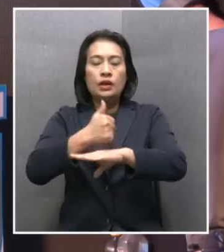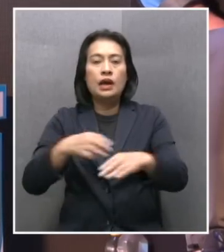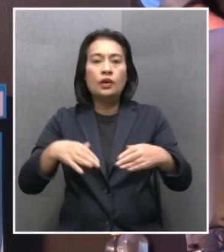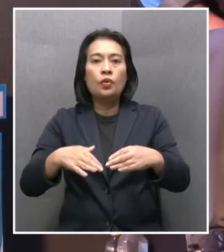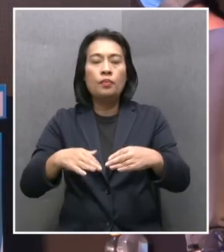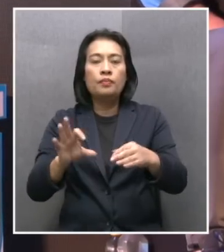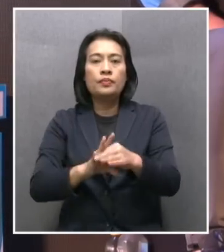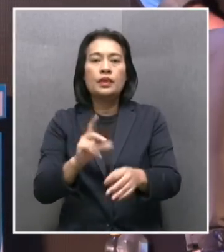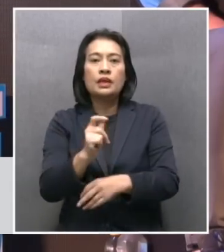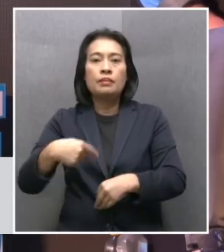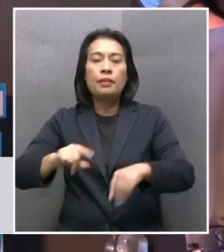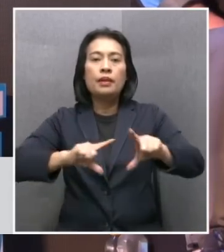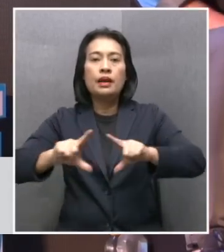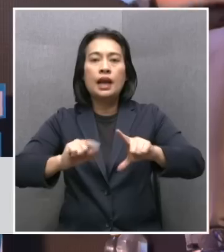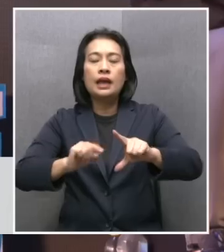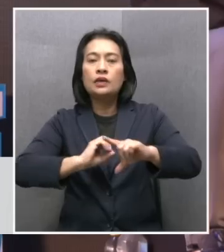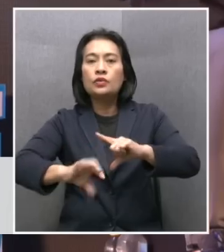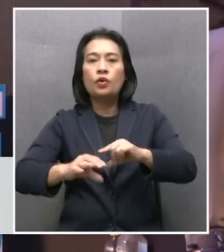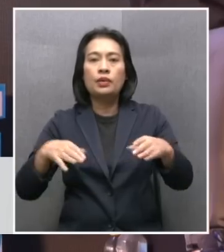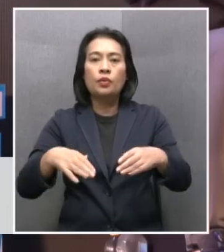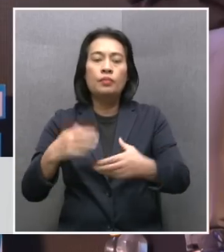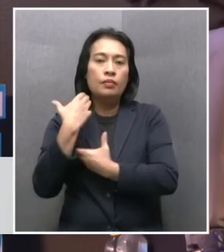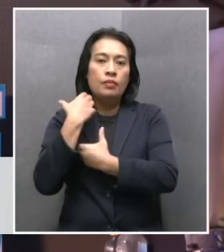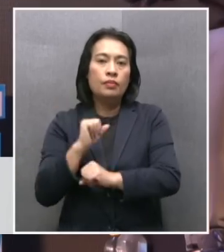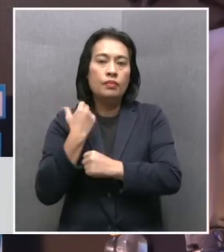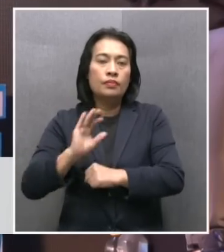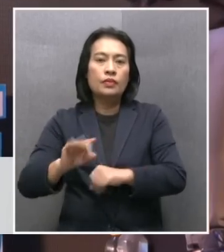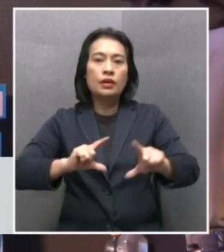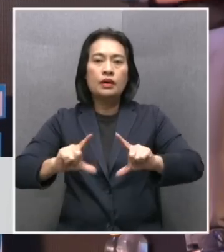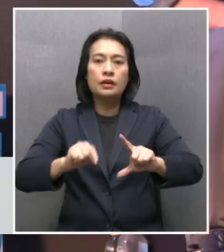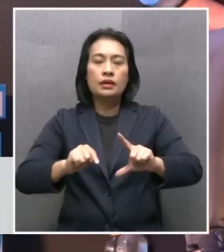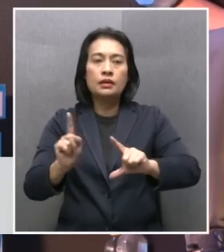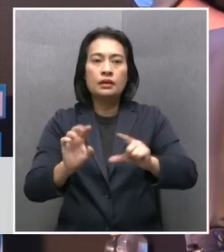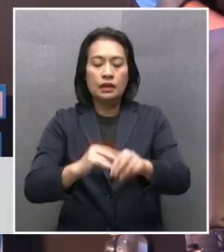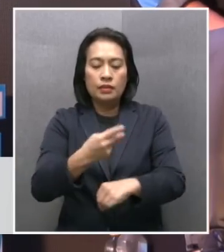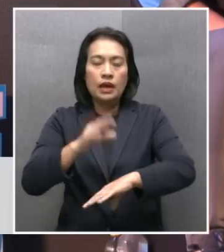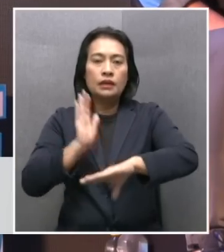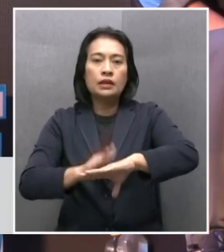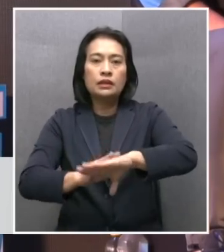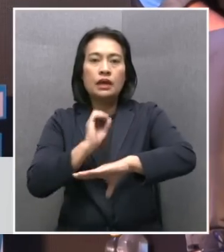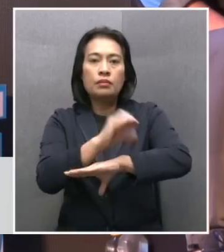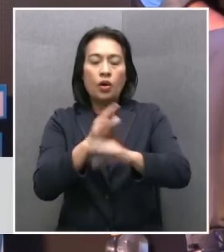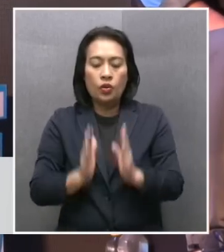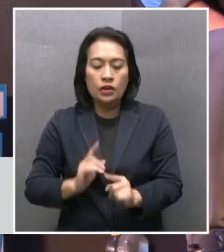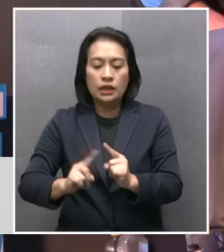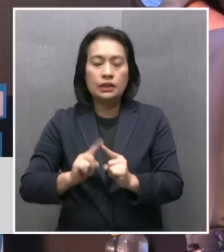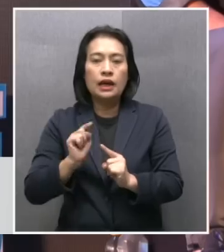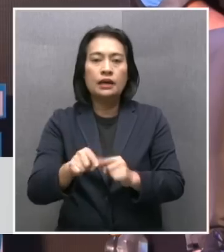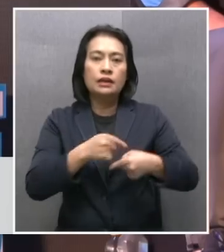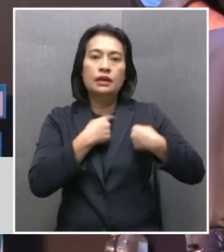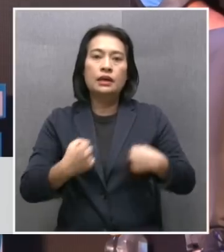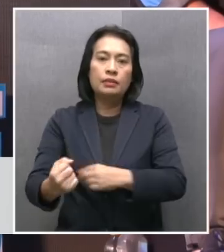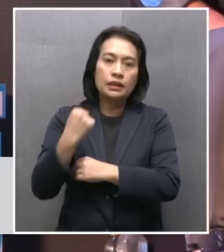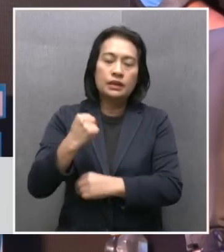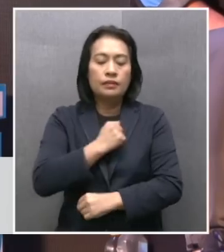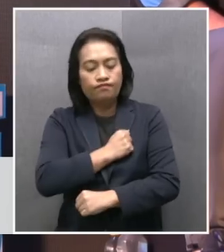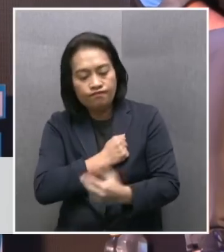แอปพลิเคชันLINEไปยังกลุ่มของพรรคประชาธิปัตย์ข้อความเป็นลักษณะการเตือนสติค่ะให้กำลังใจไม่ท้อแท้